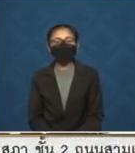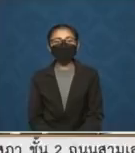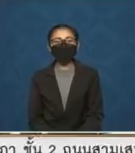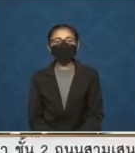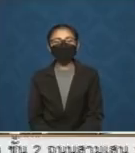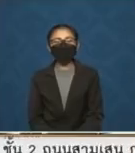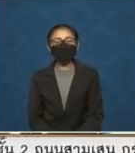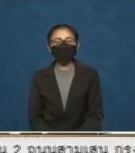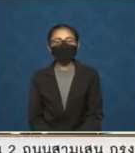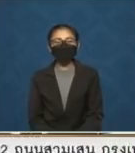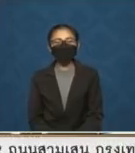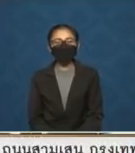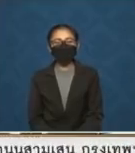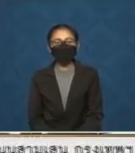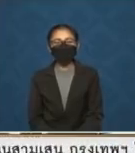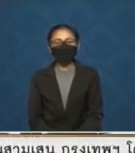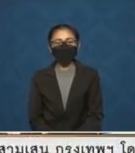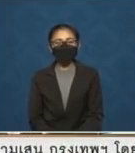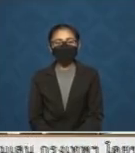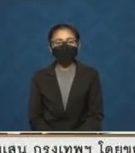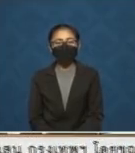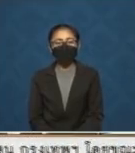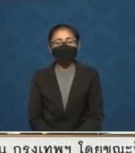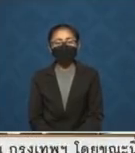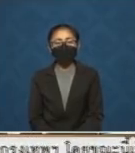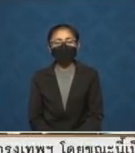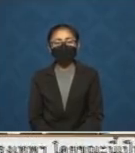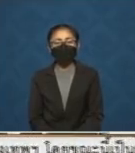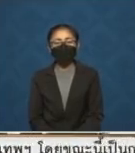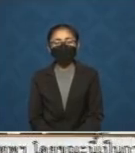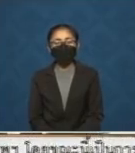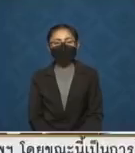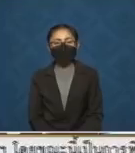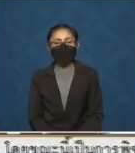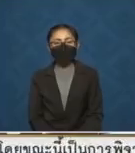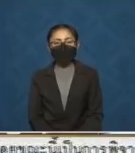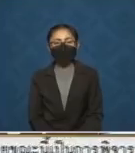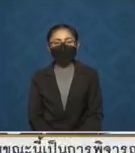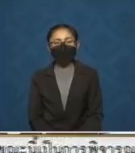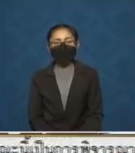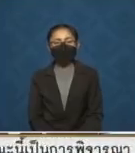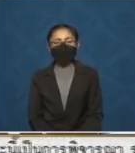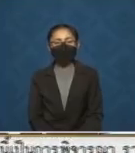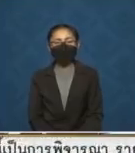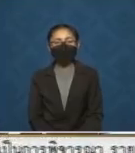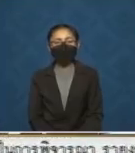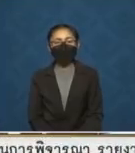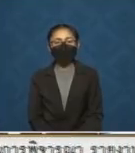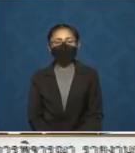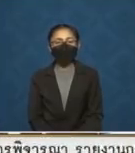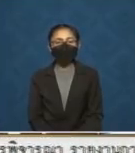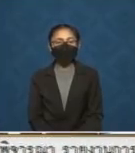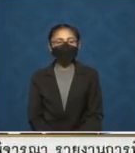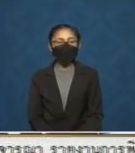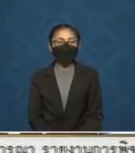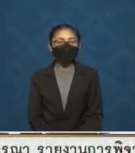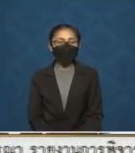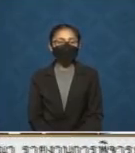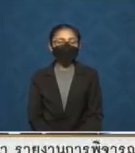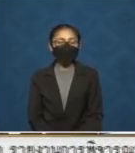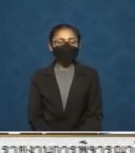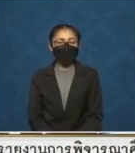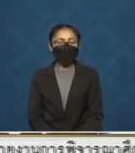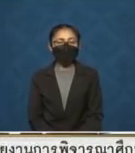ที่ที่ประชุมเข้าสู่ระเบียบวาระคุณสุภชัยโพสุได้ขอมติเรื่องรายงานการพิจารณาศึกษาแนวทางการบริหารจัดการลุ่